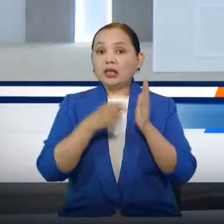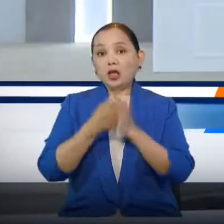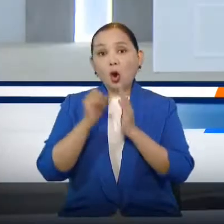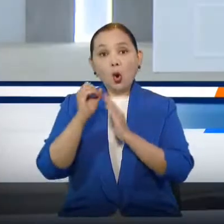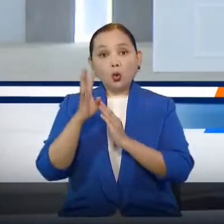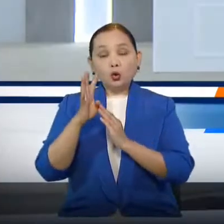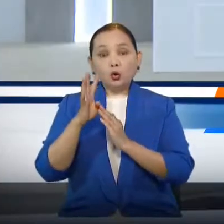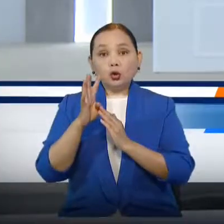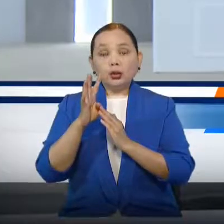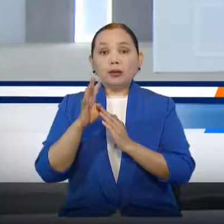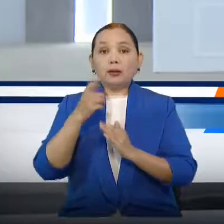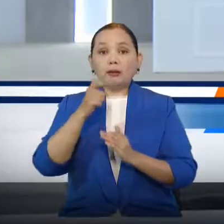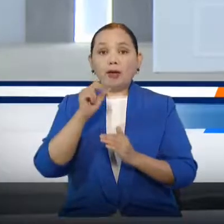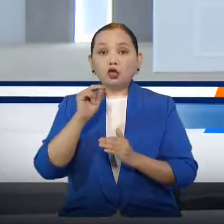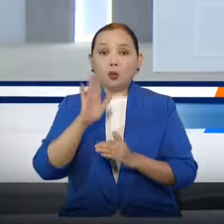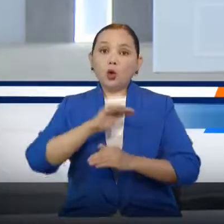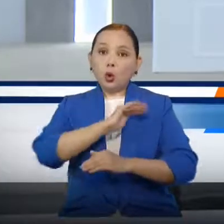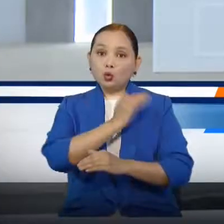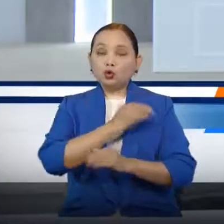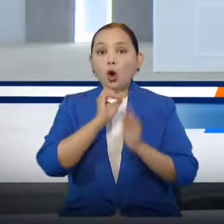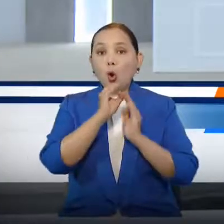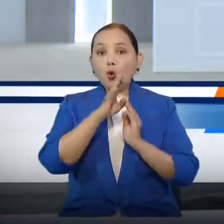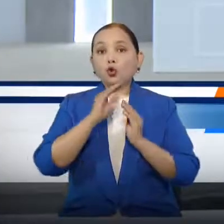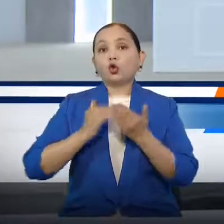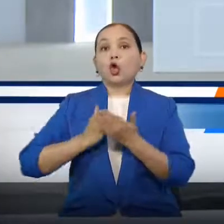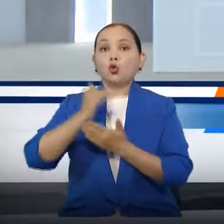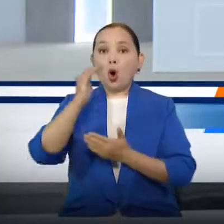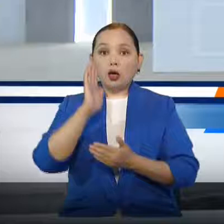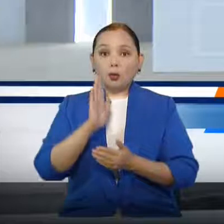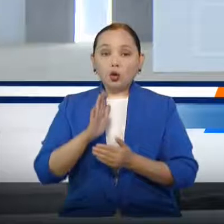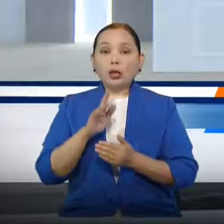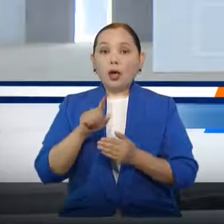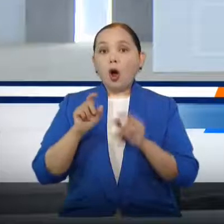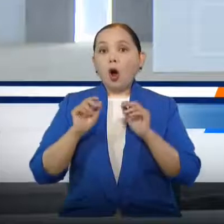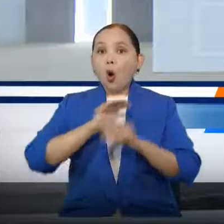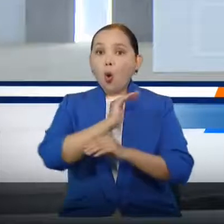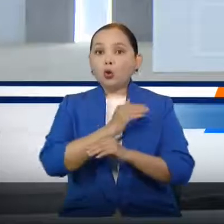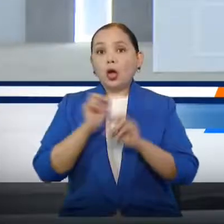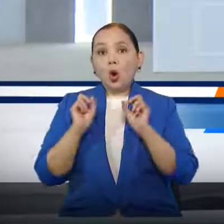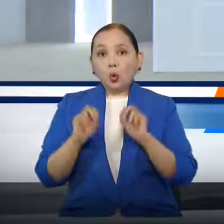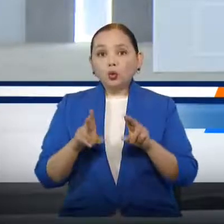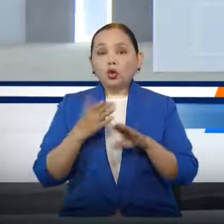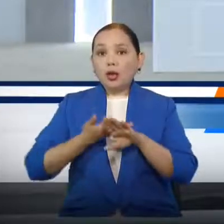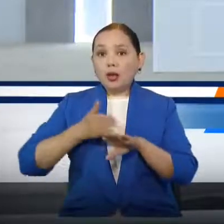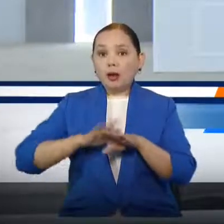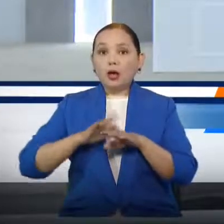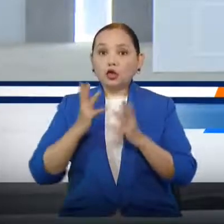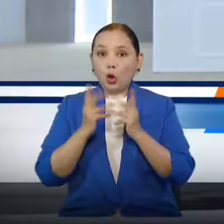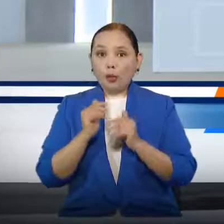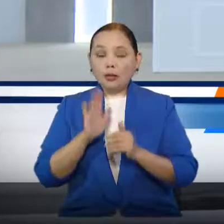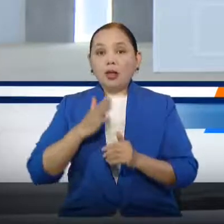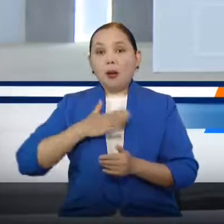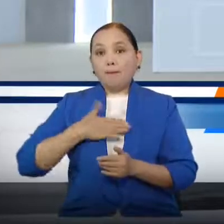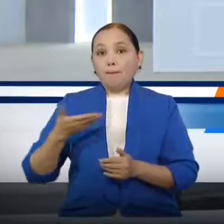14 gacha bo'lganda kuchli va 14 dan yuqori bo'lgan taqdirda bu o'ta kuchli darajada ifloslanish hisoblanadi.